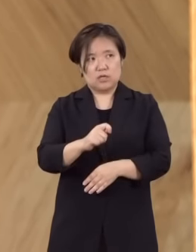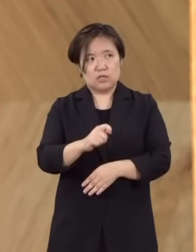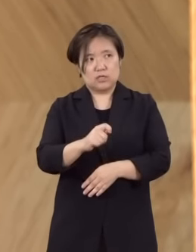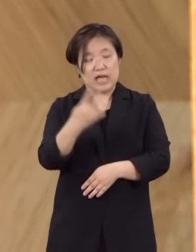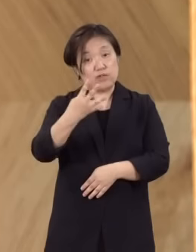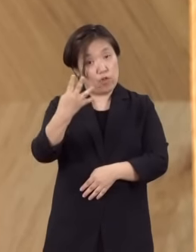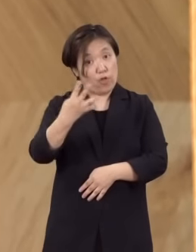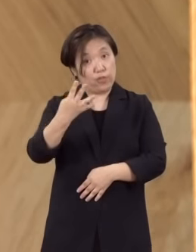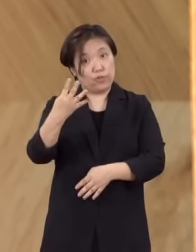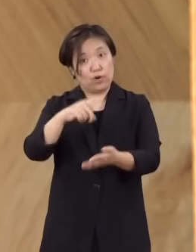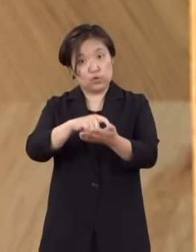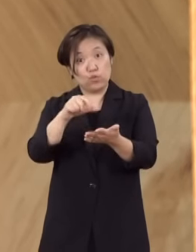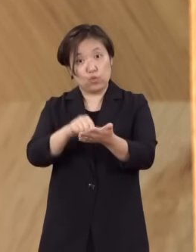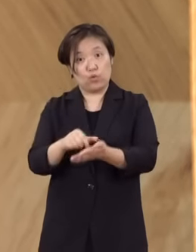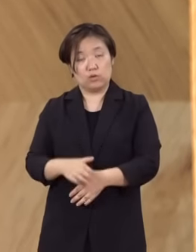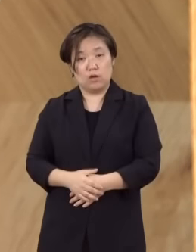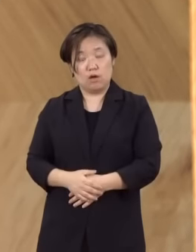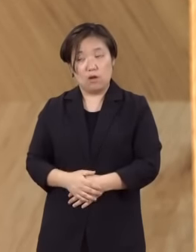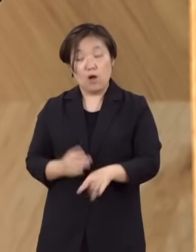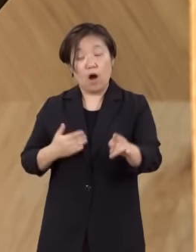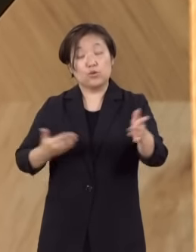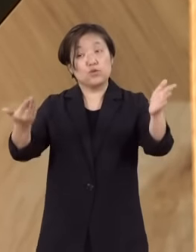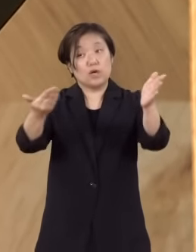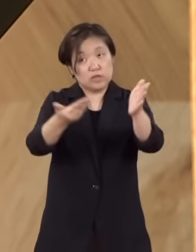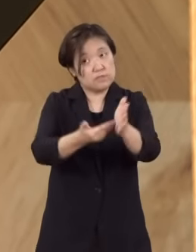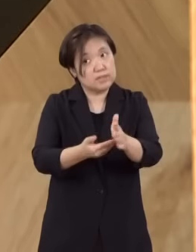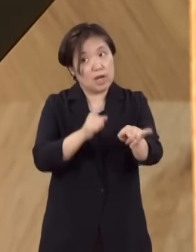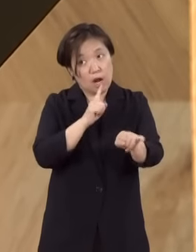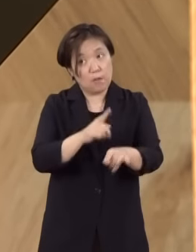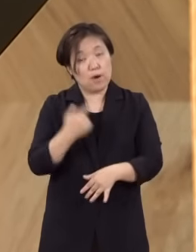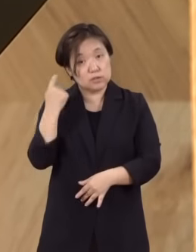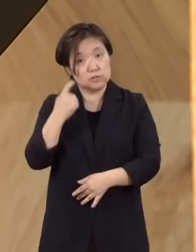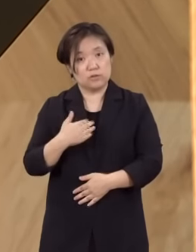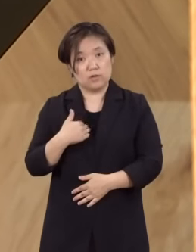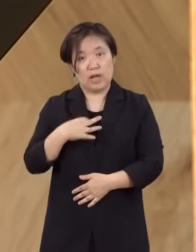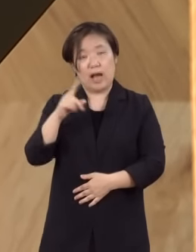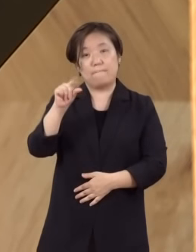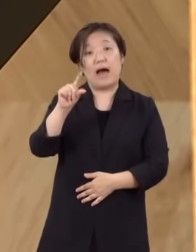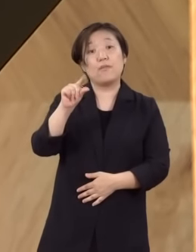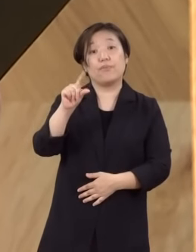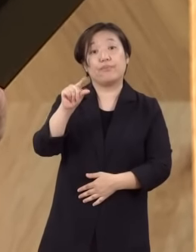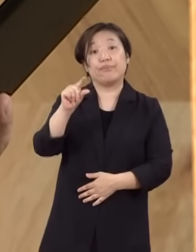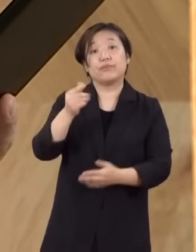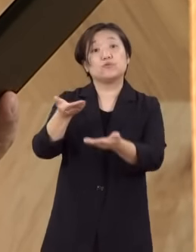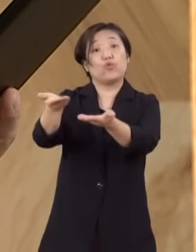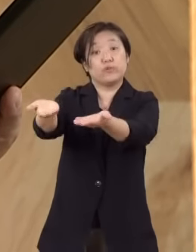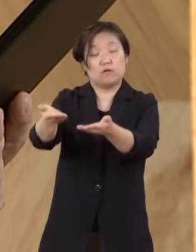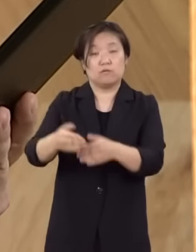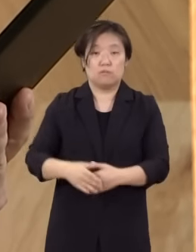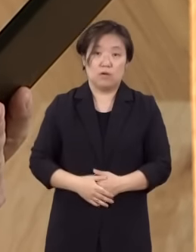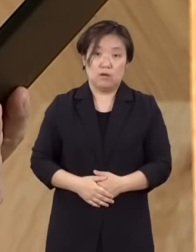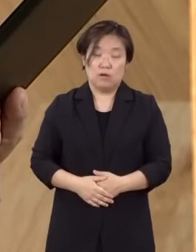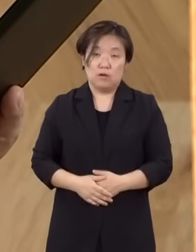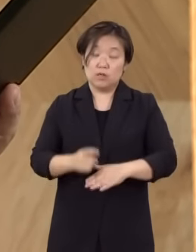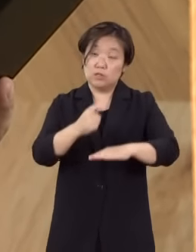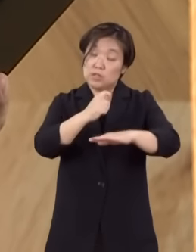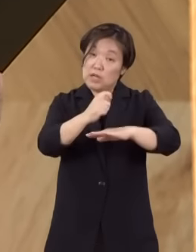도착했습니다라며 하시길 제가 현금 만 원을 드렸는데 택시